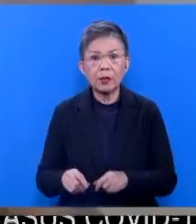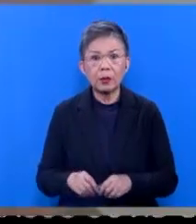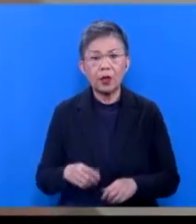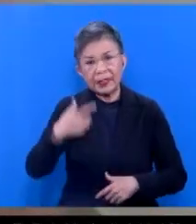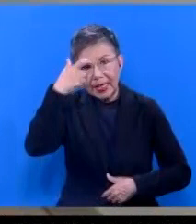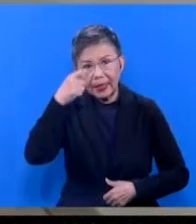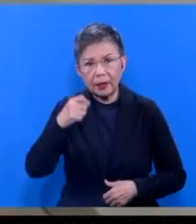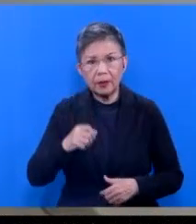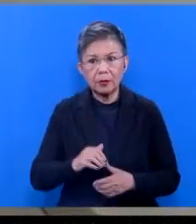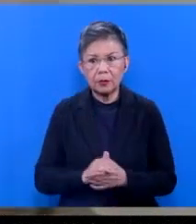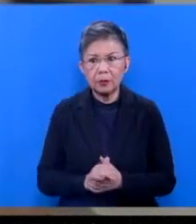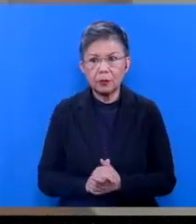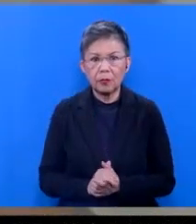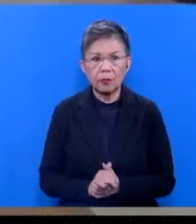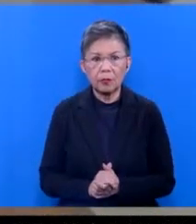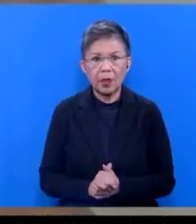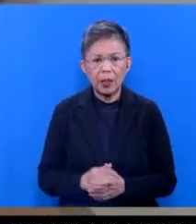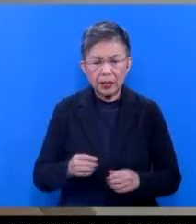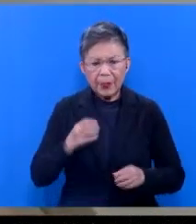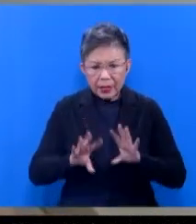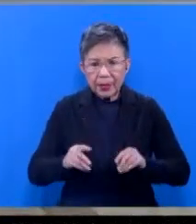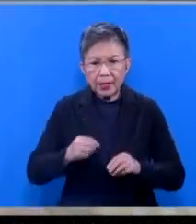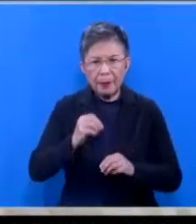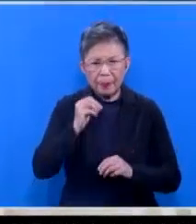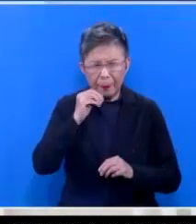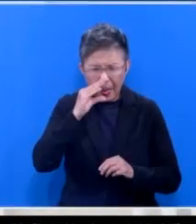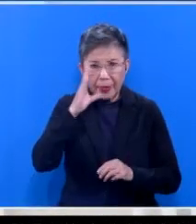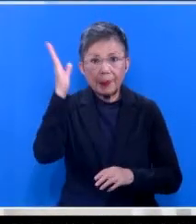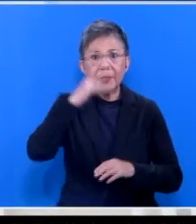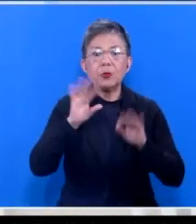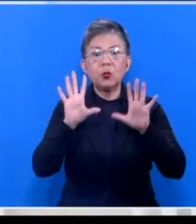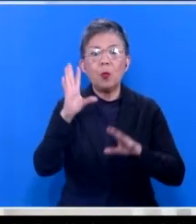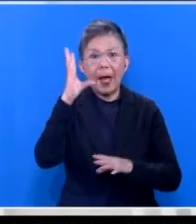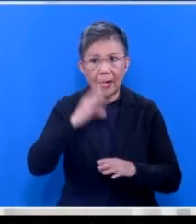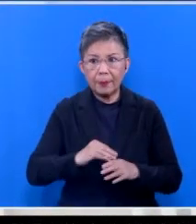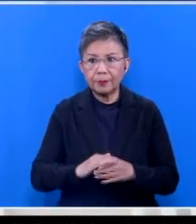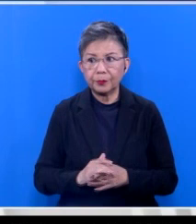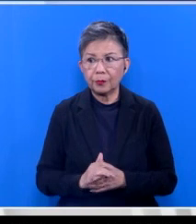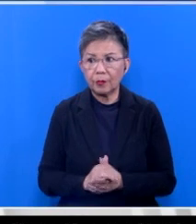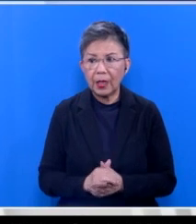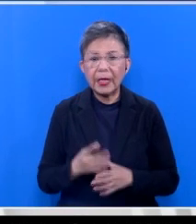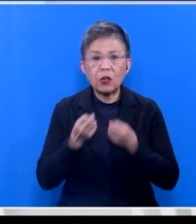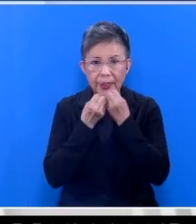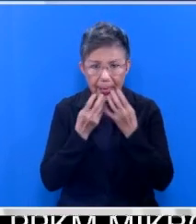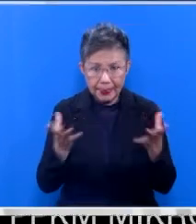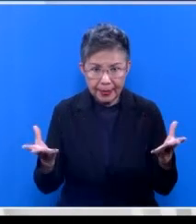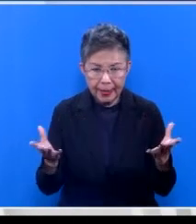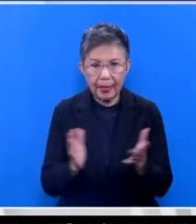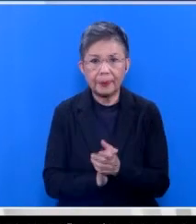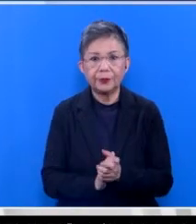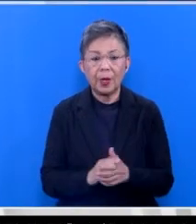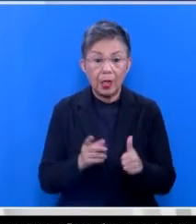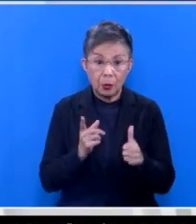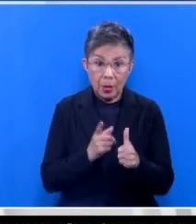Kami panjang, cukup panjang waktunya. Dari pagi sampai jam 10 malam. Tentunya ini harus perlu klarifikasi lebih lanjut, baik